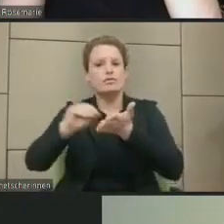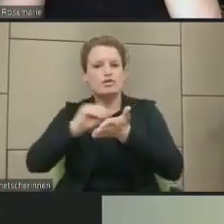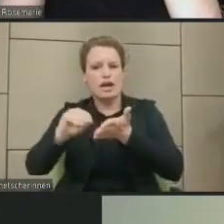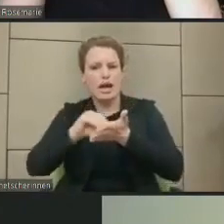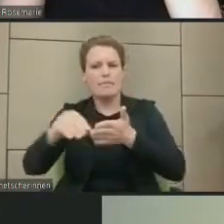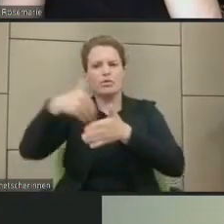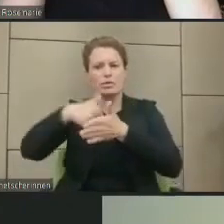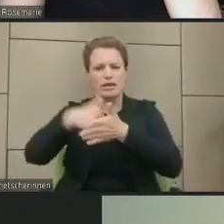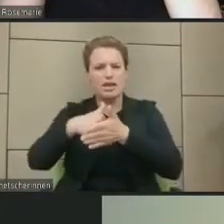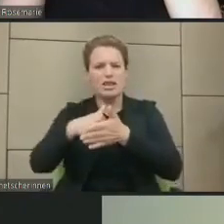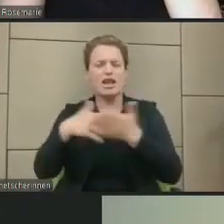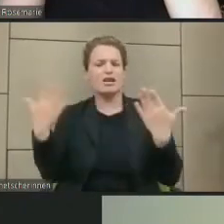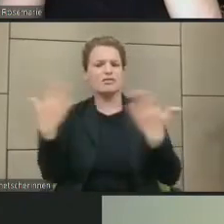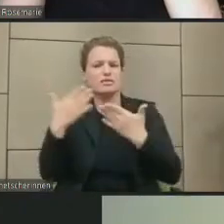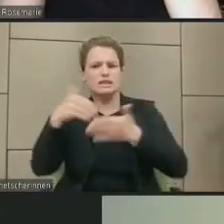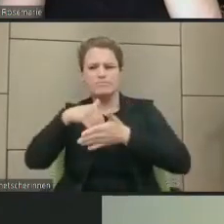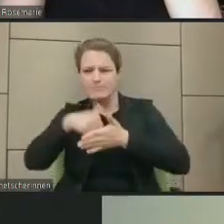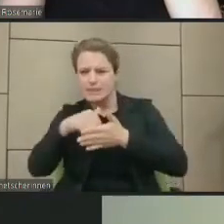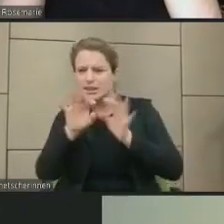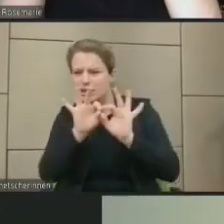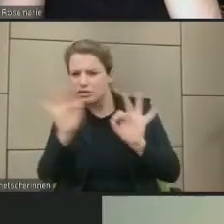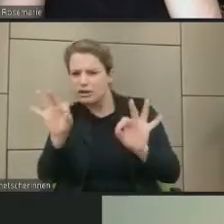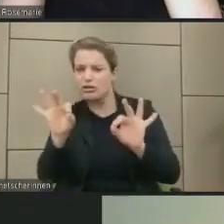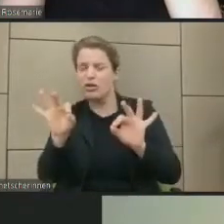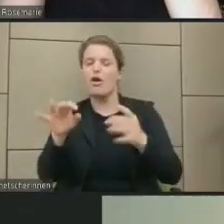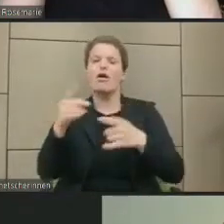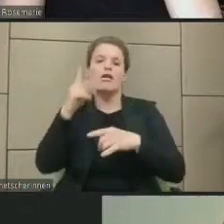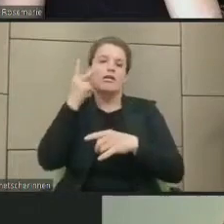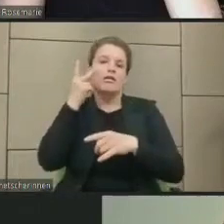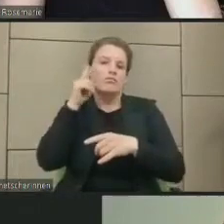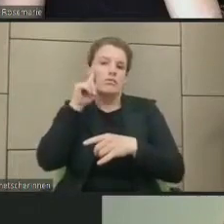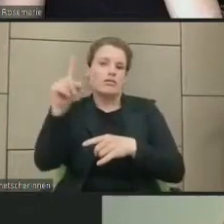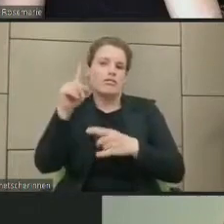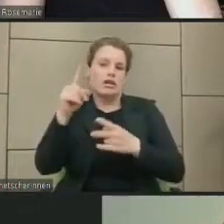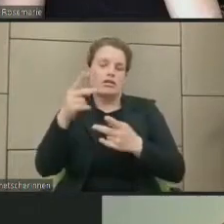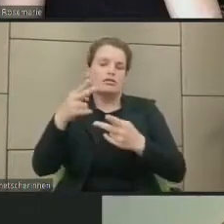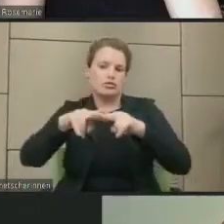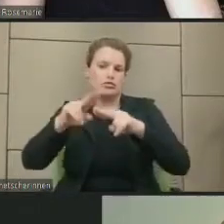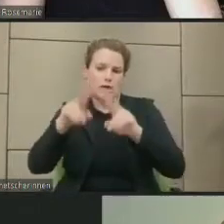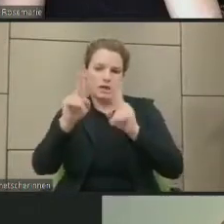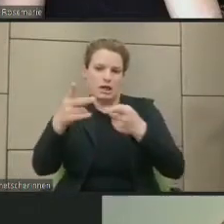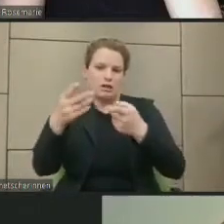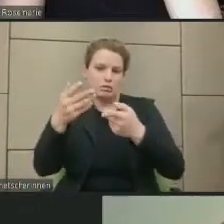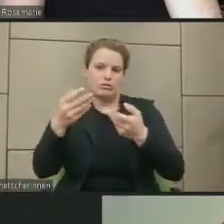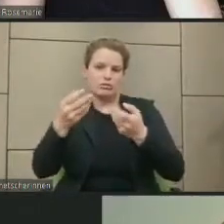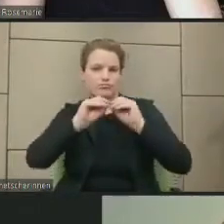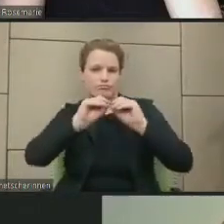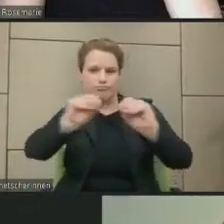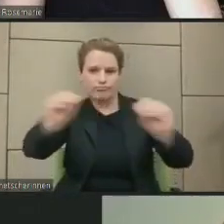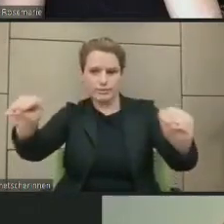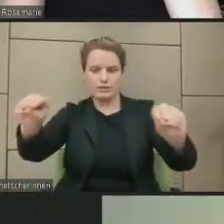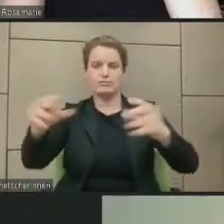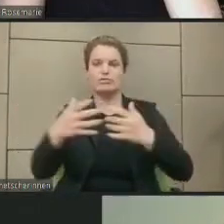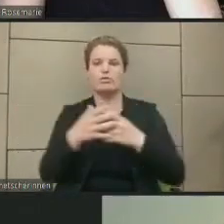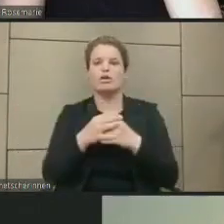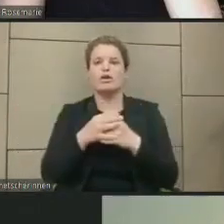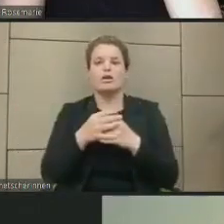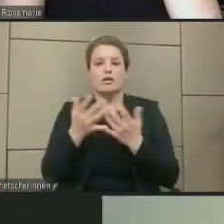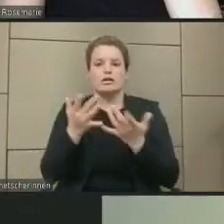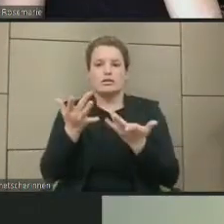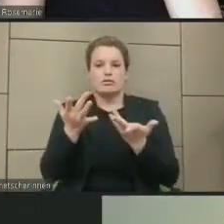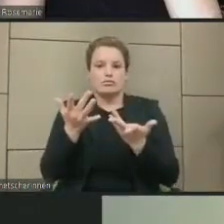wirklich geht. Und denke, das werden wir dann auch noch bekannt geben. Vielleicht für die Leute, die sich für